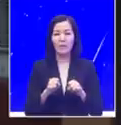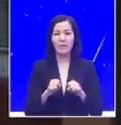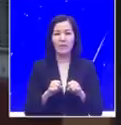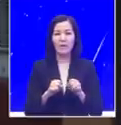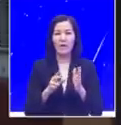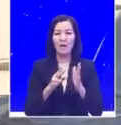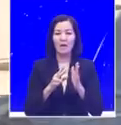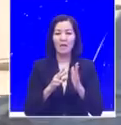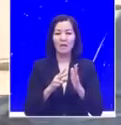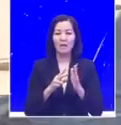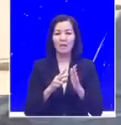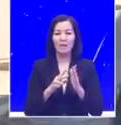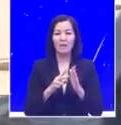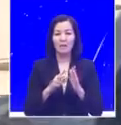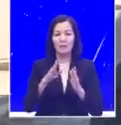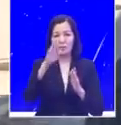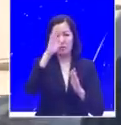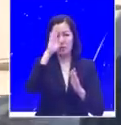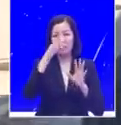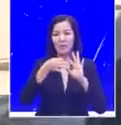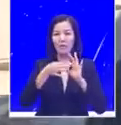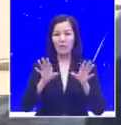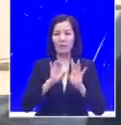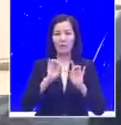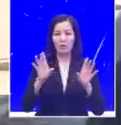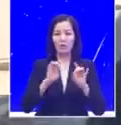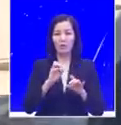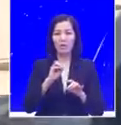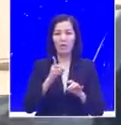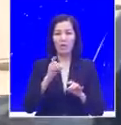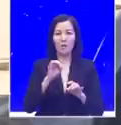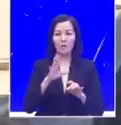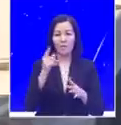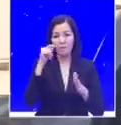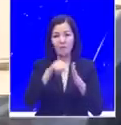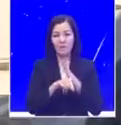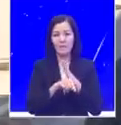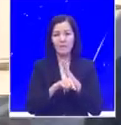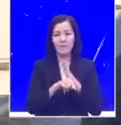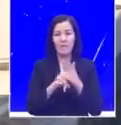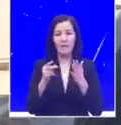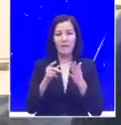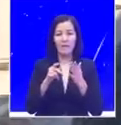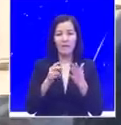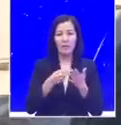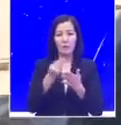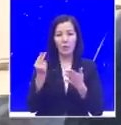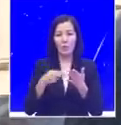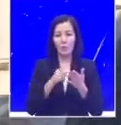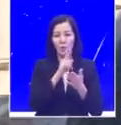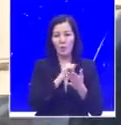екенін түсіндіруде. Жігіттер әбден дұрыстап түсіндірді. Еговқа кіресіз деді, кілтіңіз болса кілтіңізбен ашып,